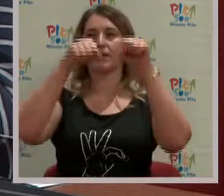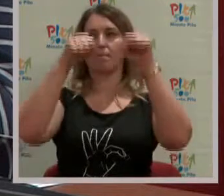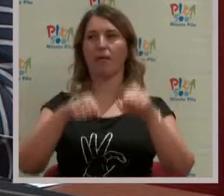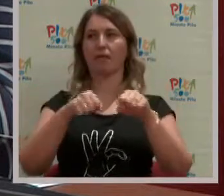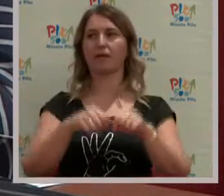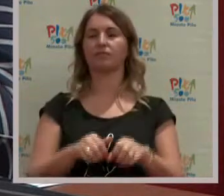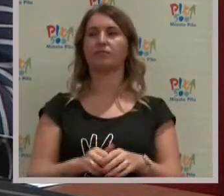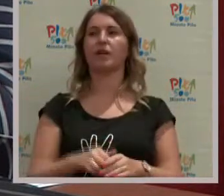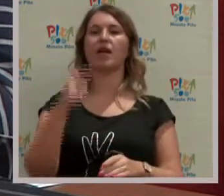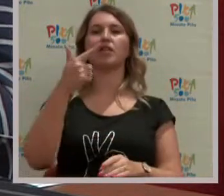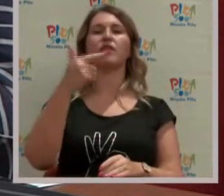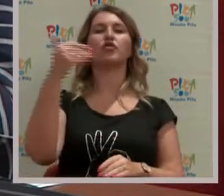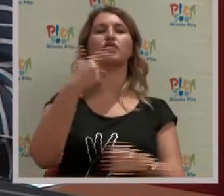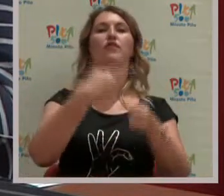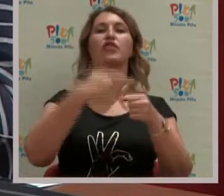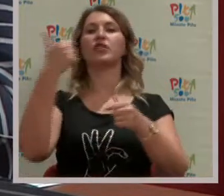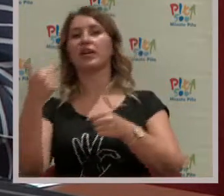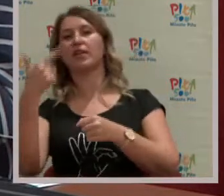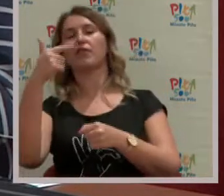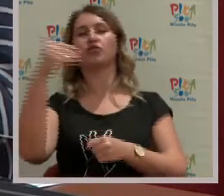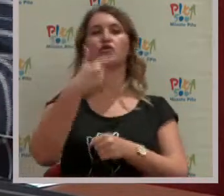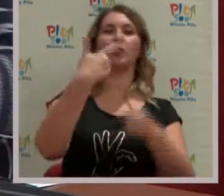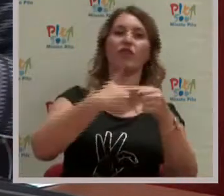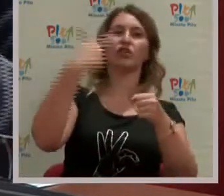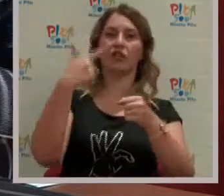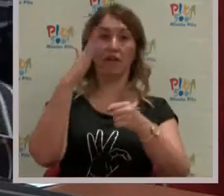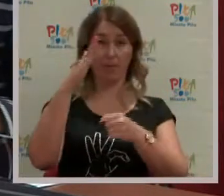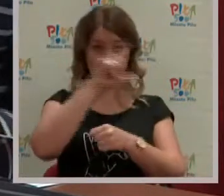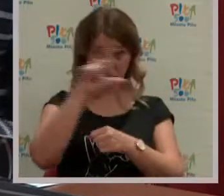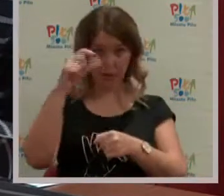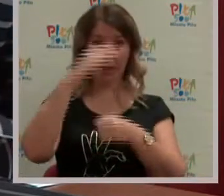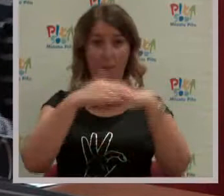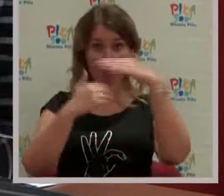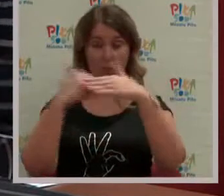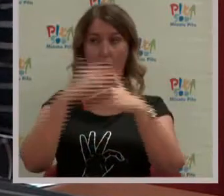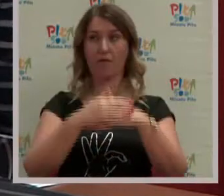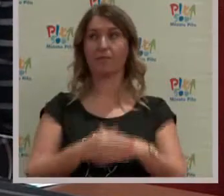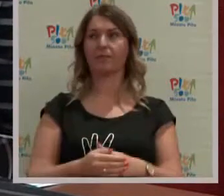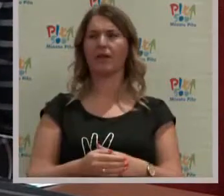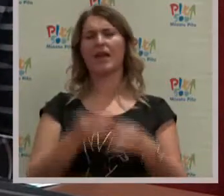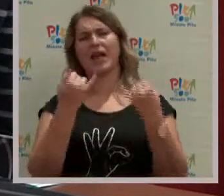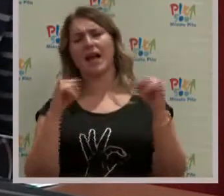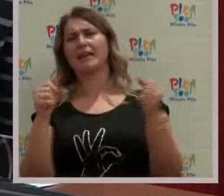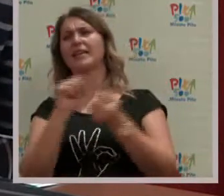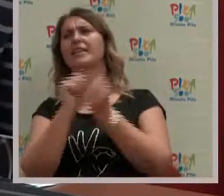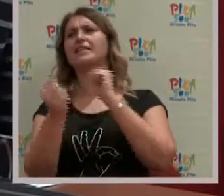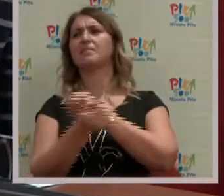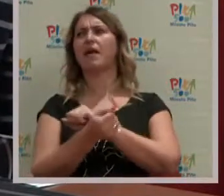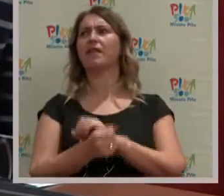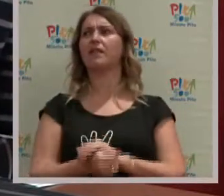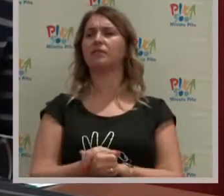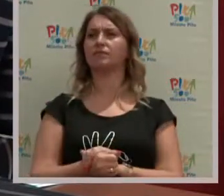2021 2022 jeżeli chodzi o pozostałe zmiany oprócz